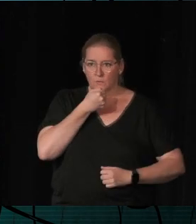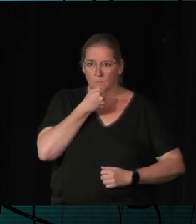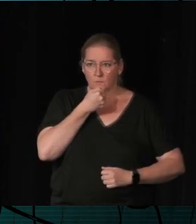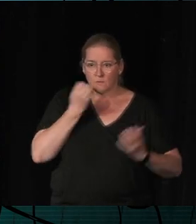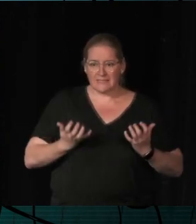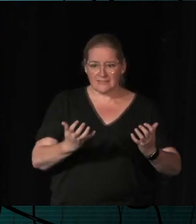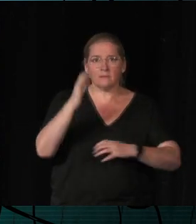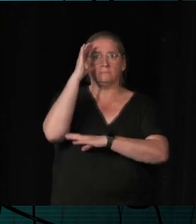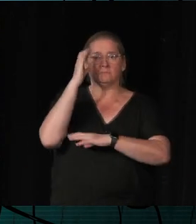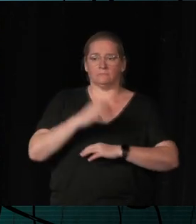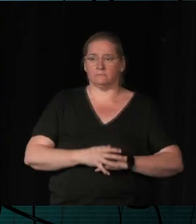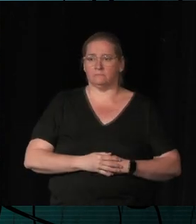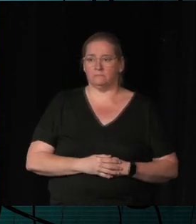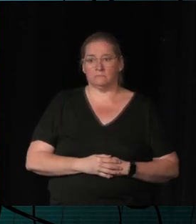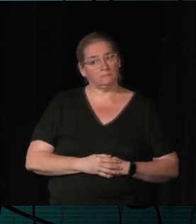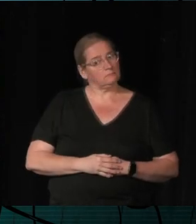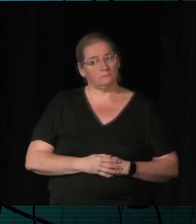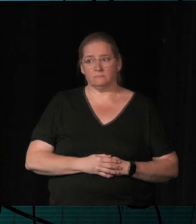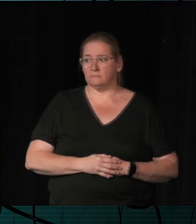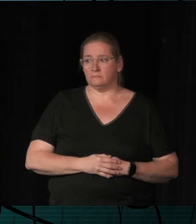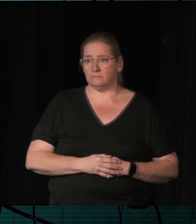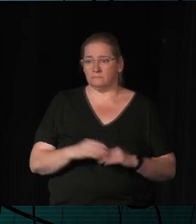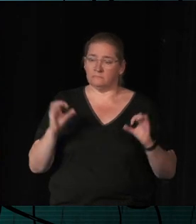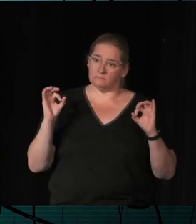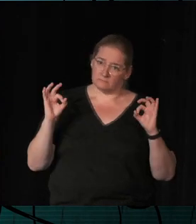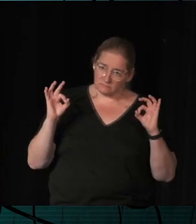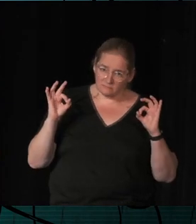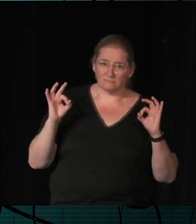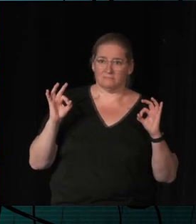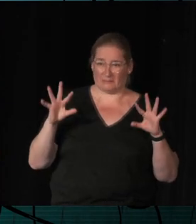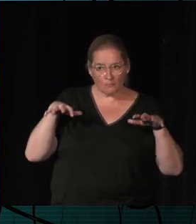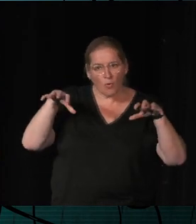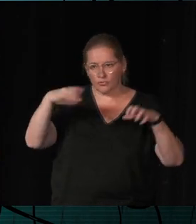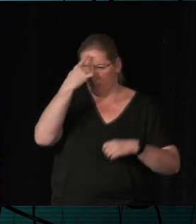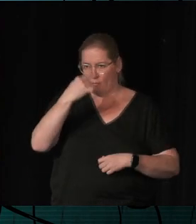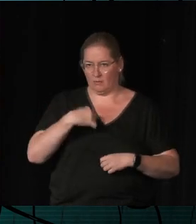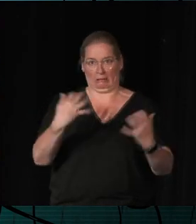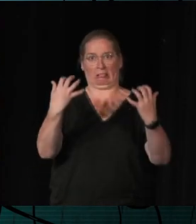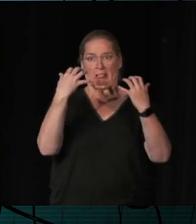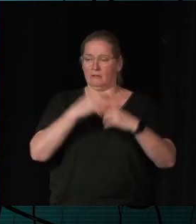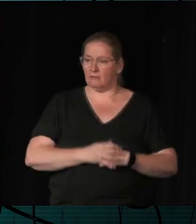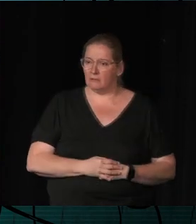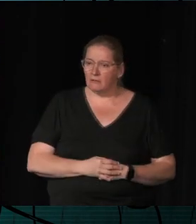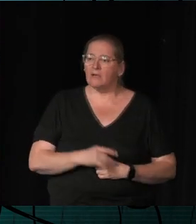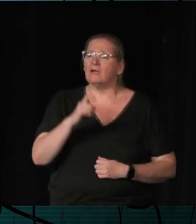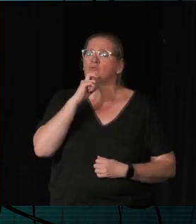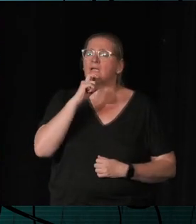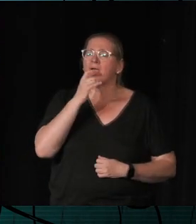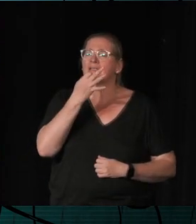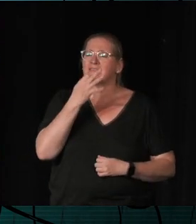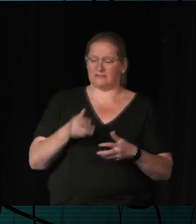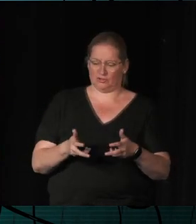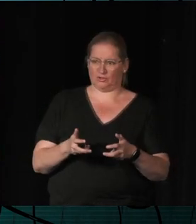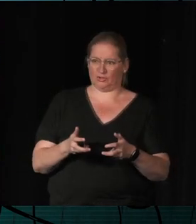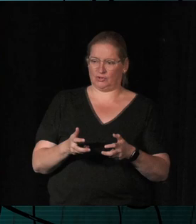salle qui m'écoute, on aurait pu représenter ça facilement en un monstre. Et tout à l'heure, tu parlais de la mort d'un enfant dans des jeux. Du